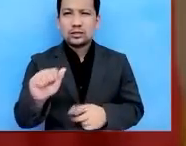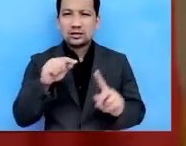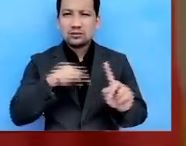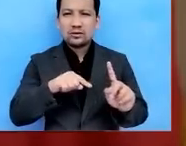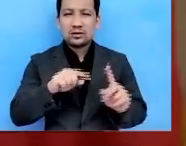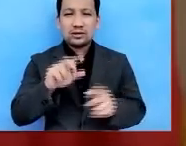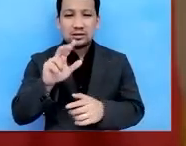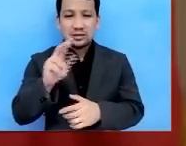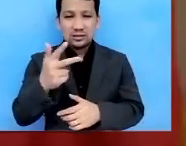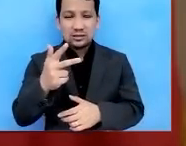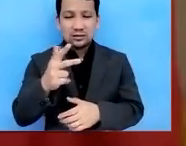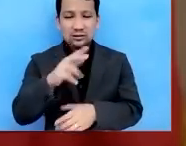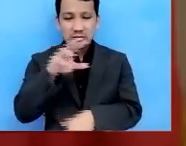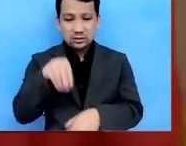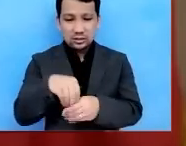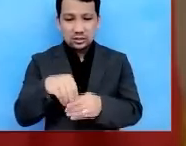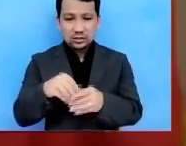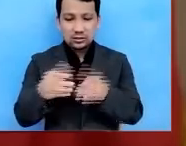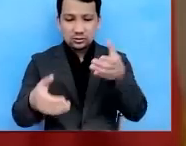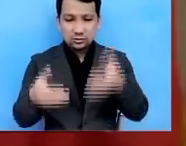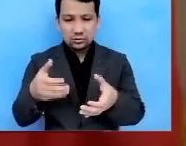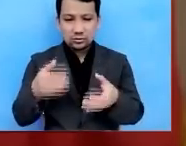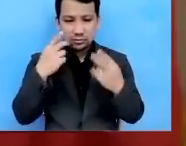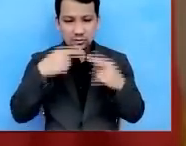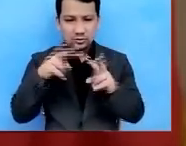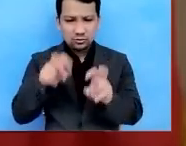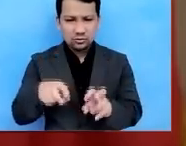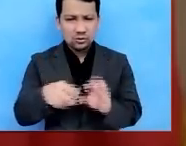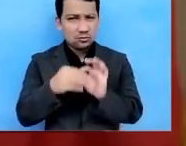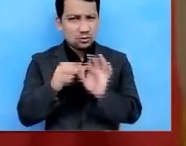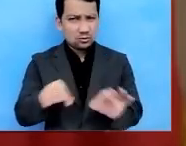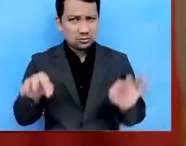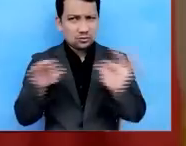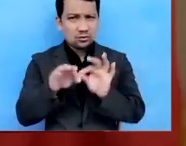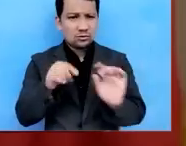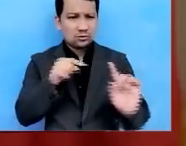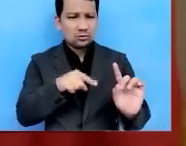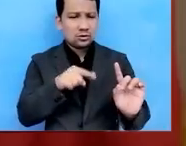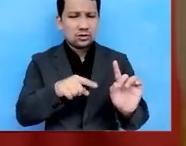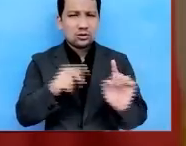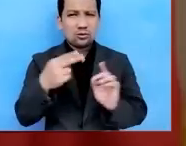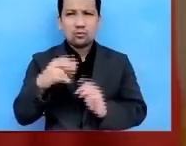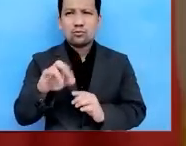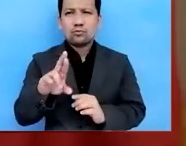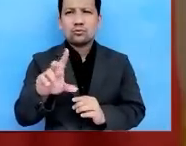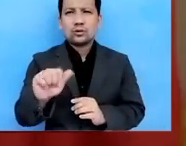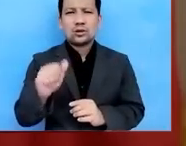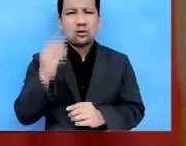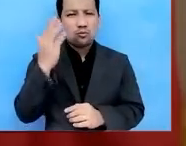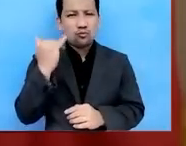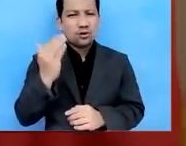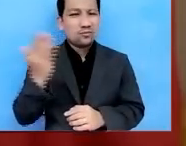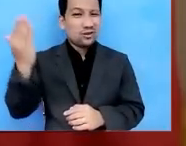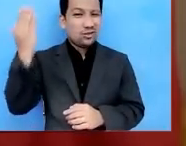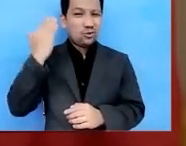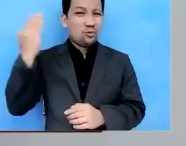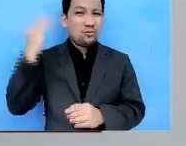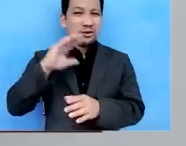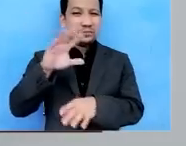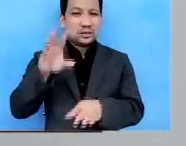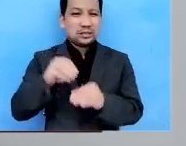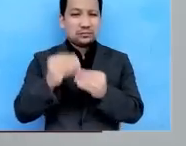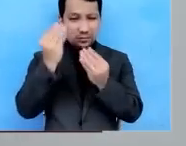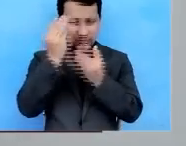daw ito ng korte noong tumistigo si Ragos. Kaya kung mahalaga raw ang sasabihin ni Attorney Huerta, dapat noon pa lang ay sinabi na